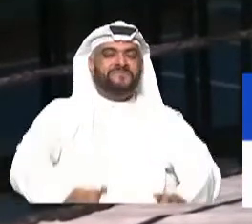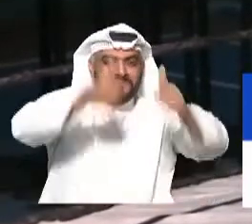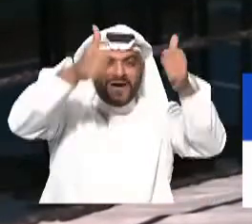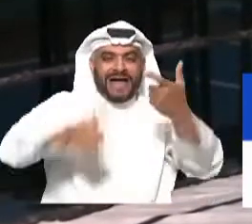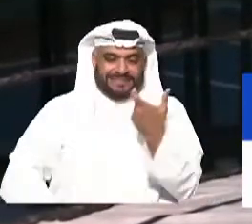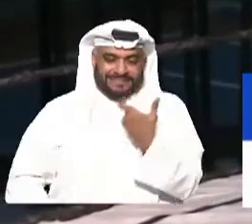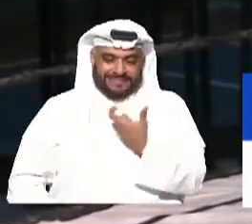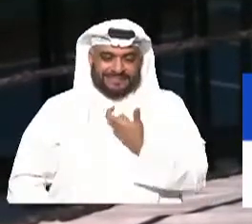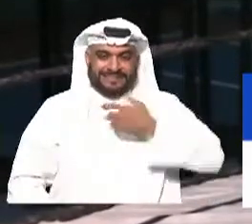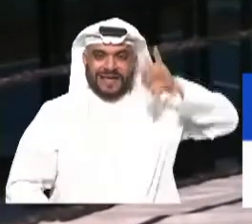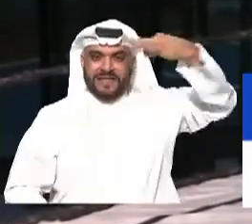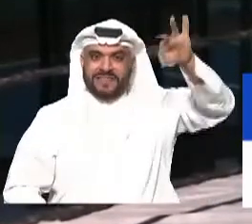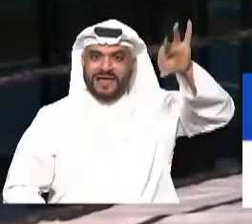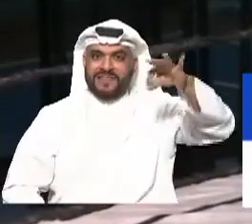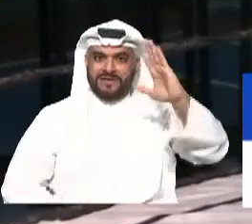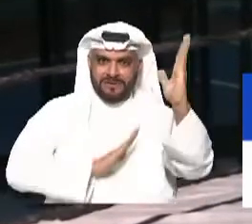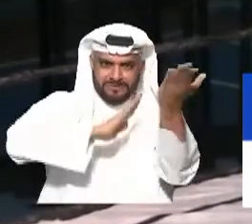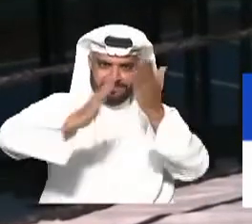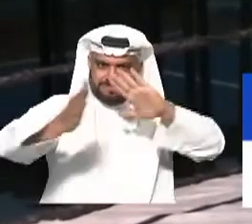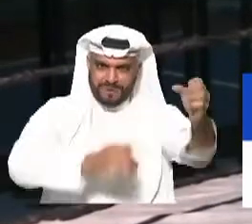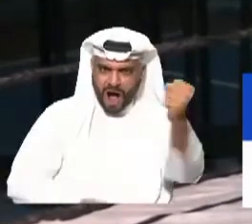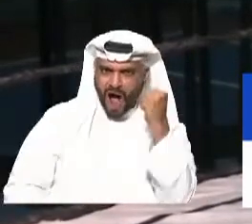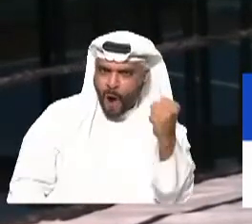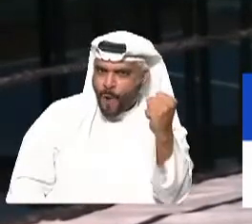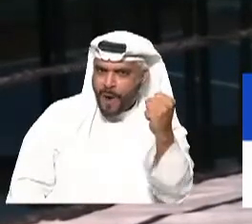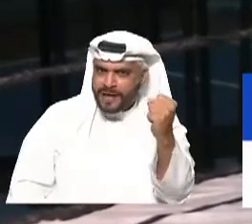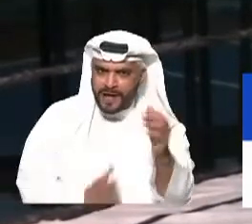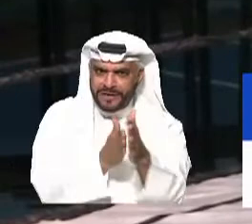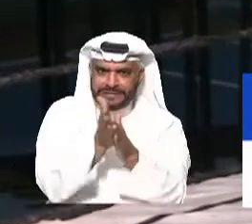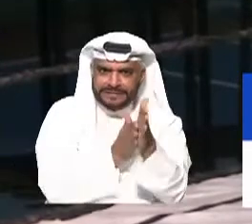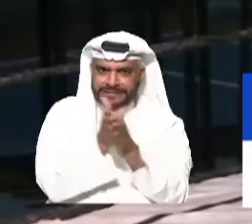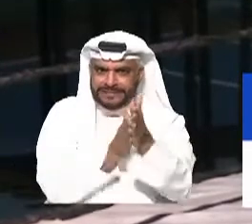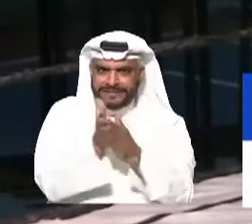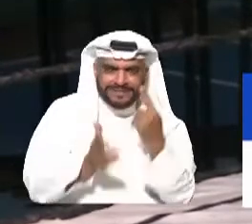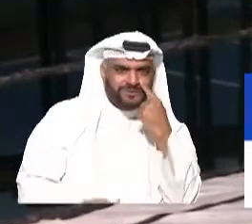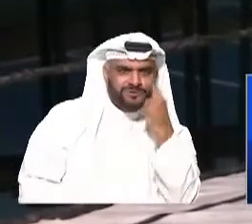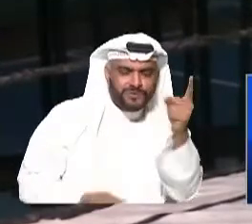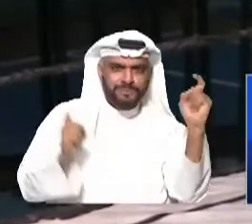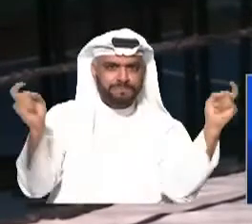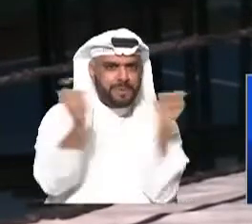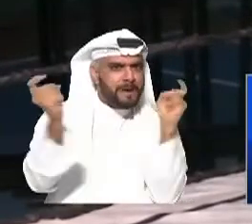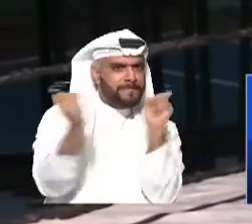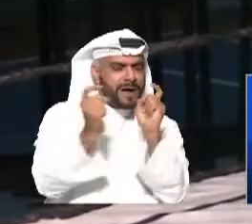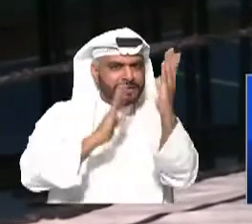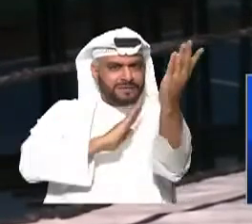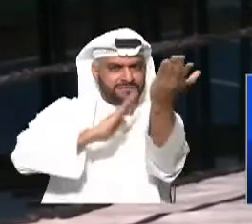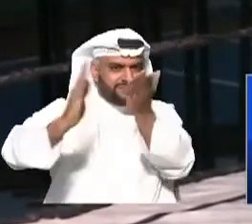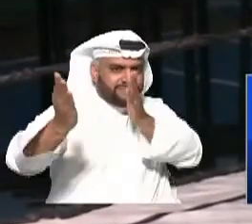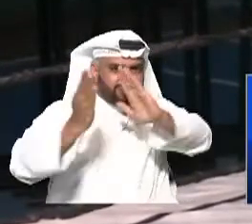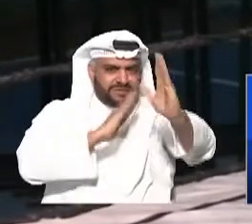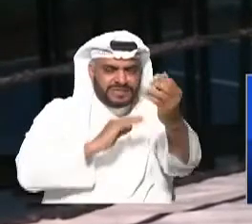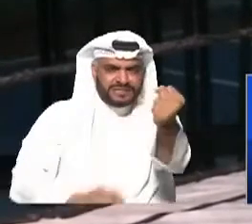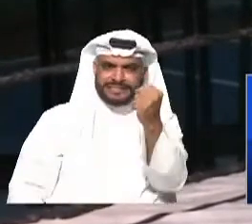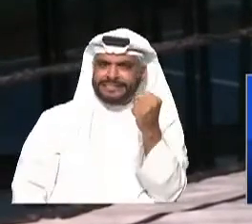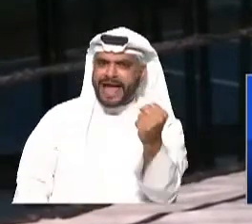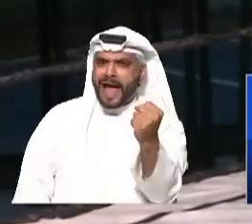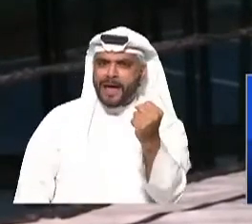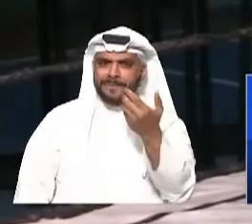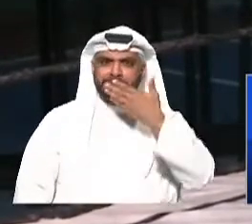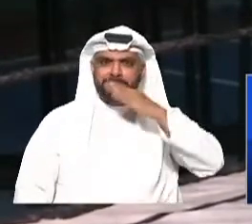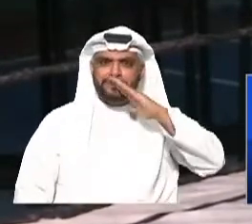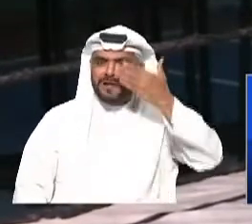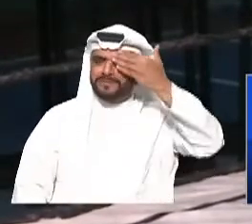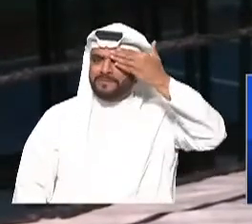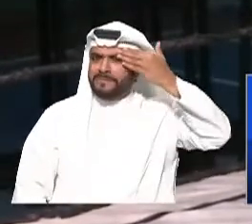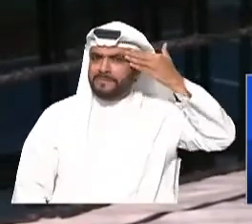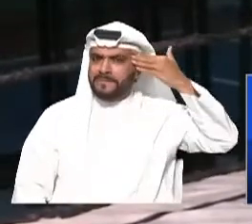كانت نزالات قويه وشرسه، وكلنا شفنا النزالات كانت يعني صعبه جدا، وهم كانوا اكيد كانوا